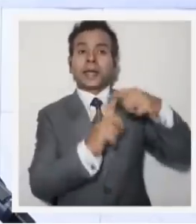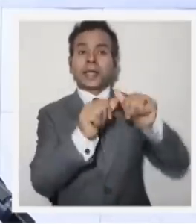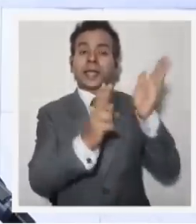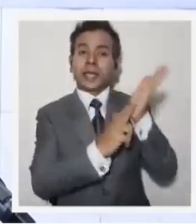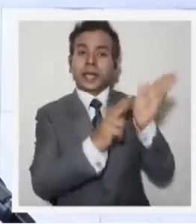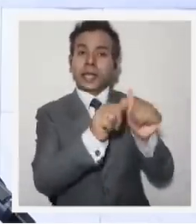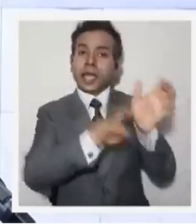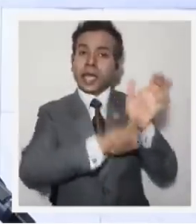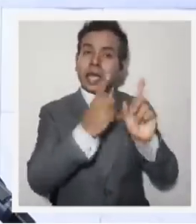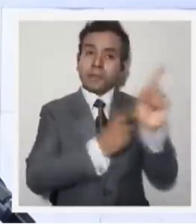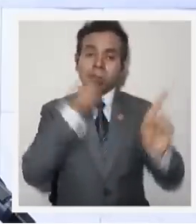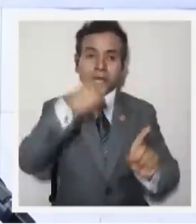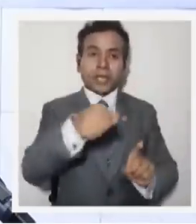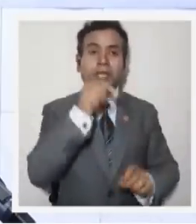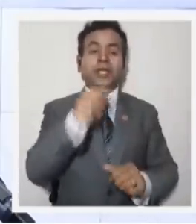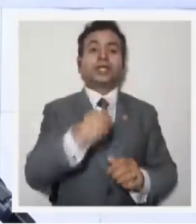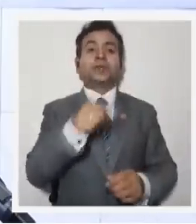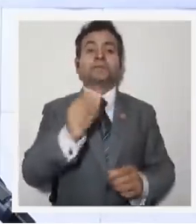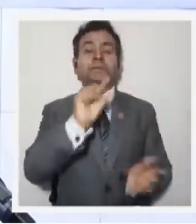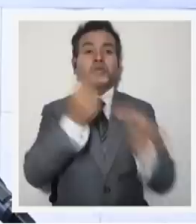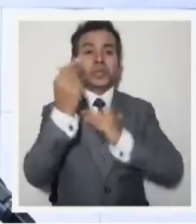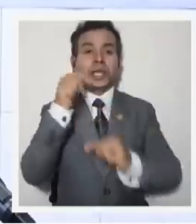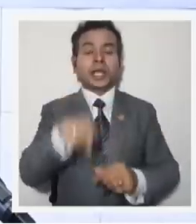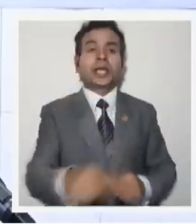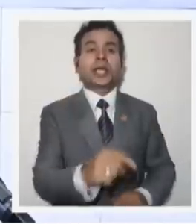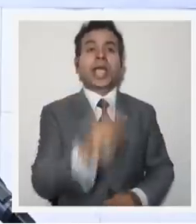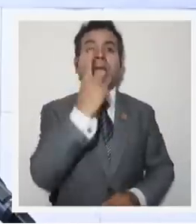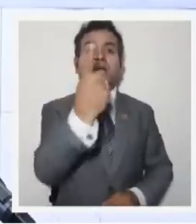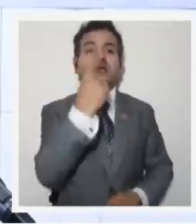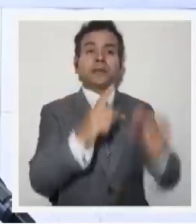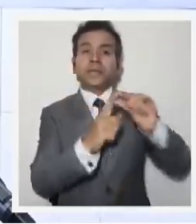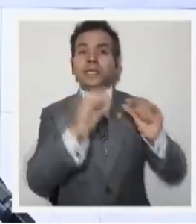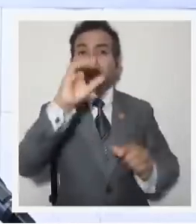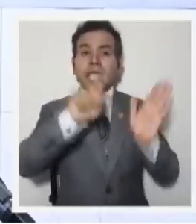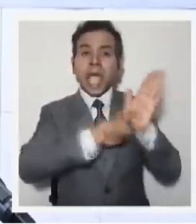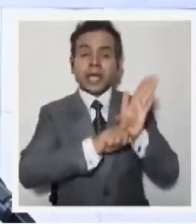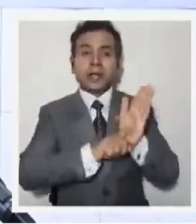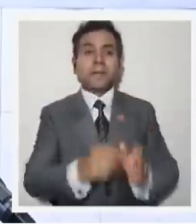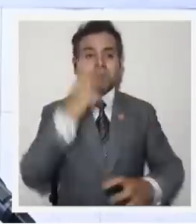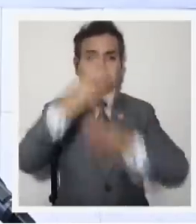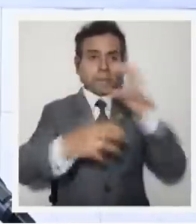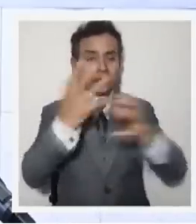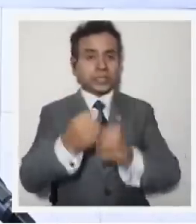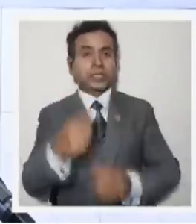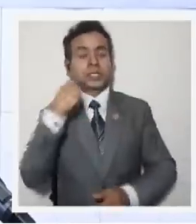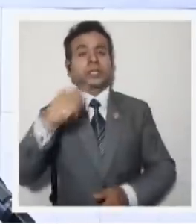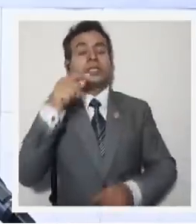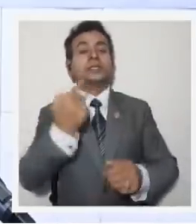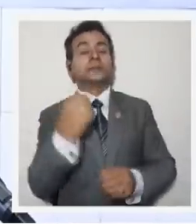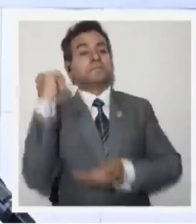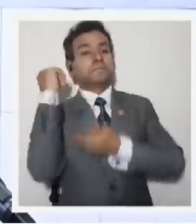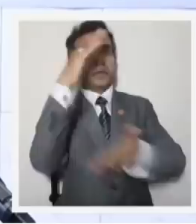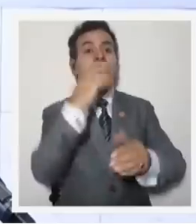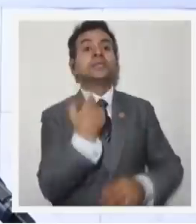জানাবো। চট্টগ্রাম ভেটেরিনারি অ্যানিমাল সায়েন্স বিশ্ববিদ্যালয় শেখ হাসিনা মেডিকেল কলেজ জামালপুরকে একটি PCR মেশিন ডোনেট করেছিল এবং